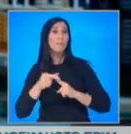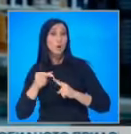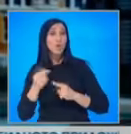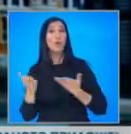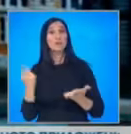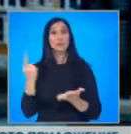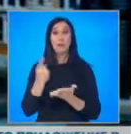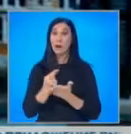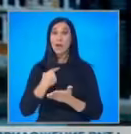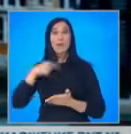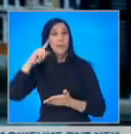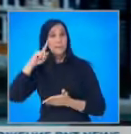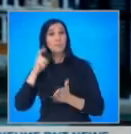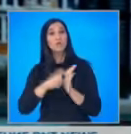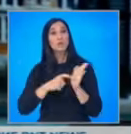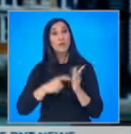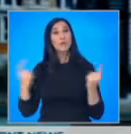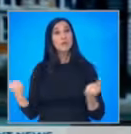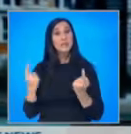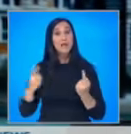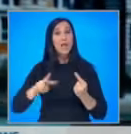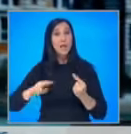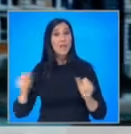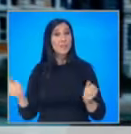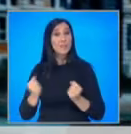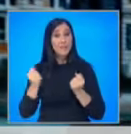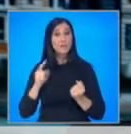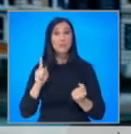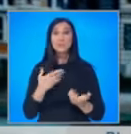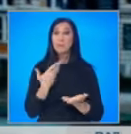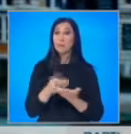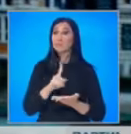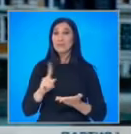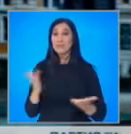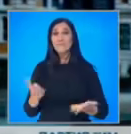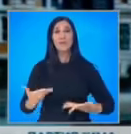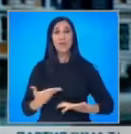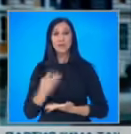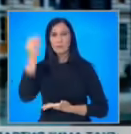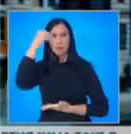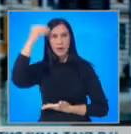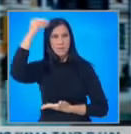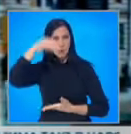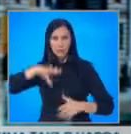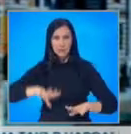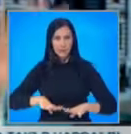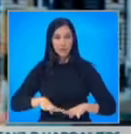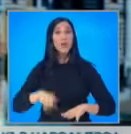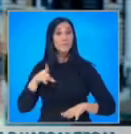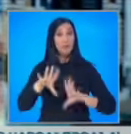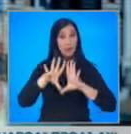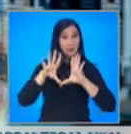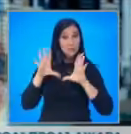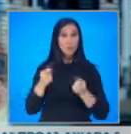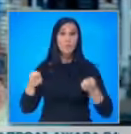се налага и считаме, че законодателните инициативи или действията, които се предлагат, не са в интерес на България, на българските граждани. И това цялото